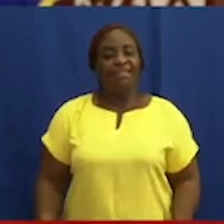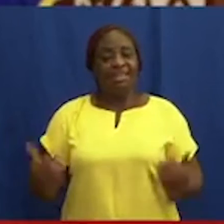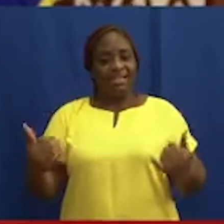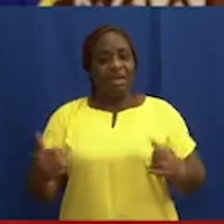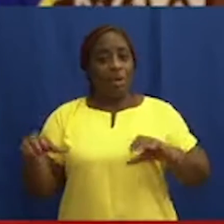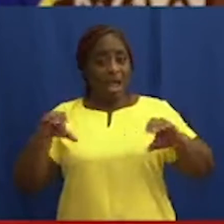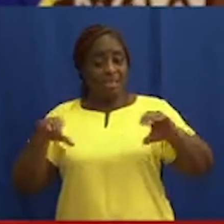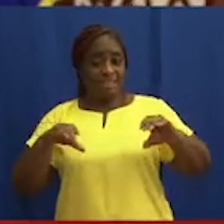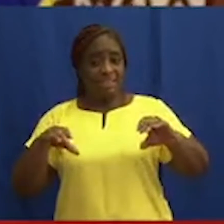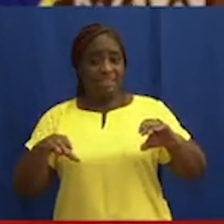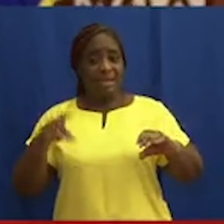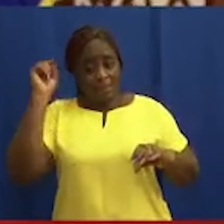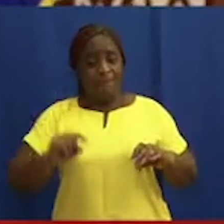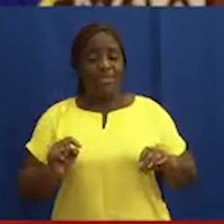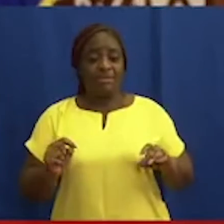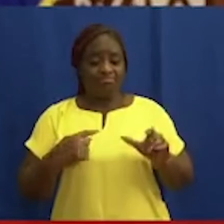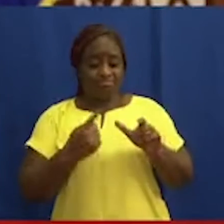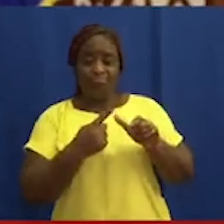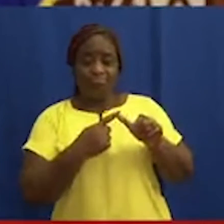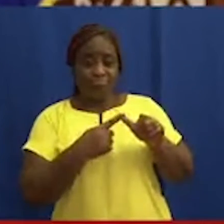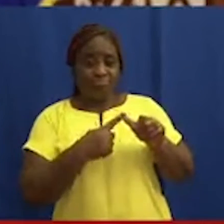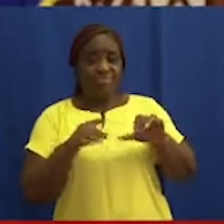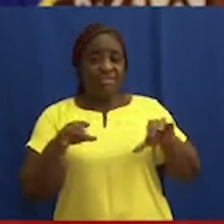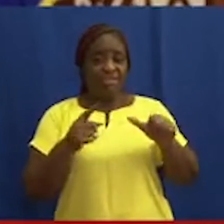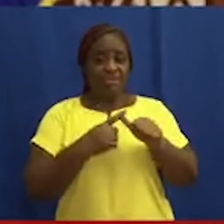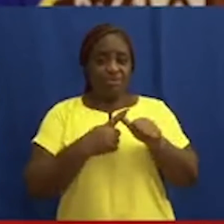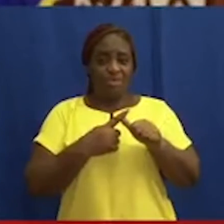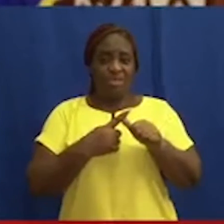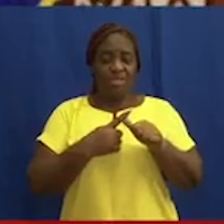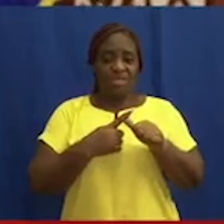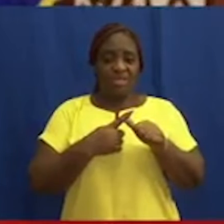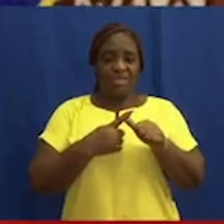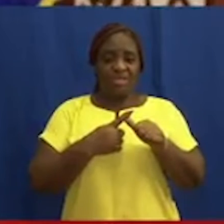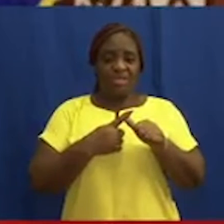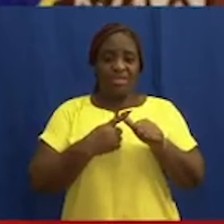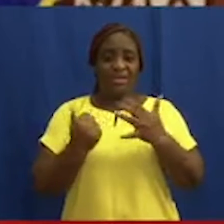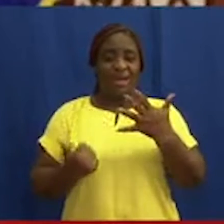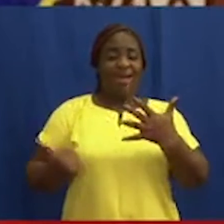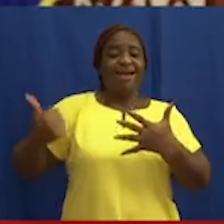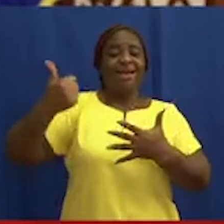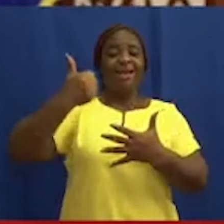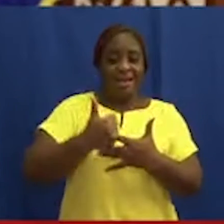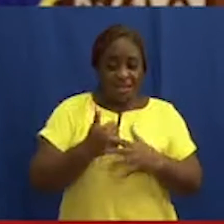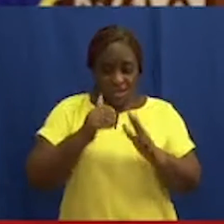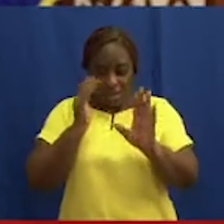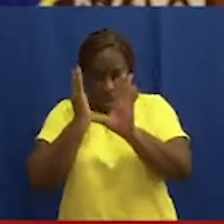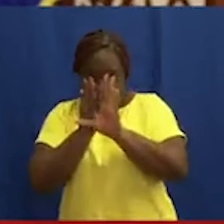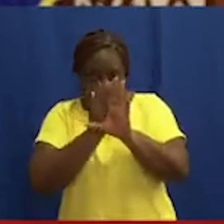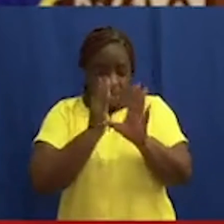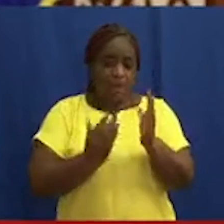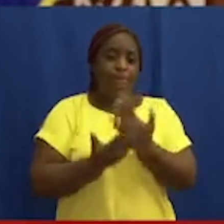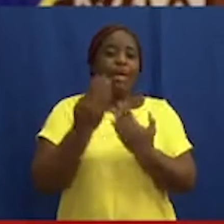yadda ya kamata, kuma za a rika duba yanayin yadda ake raba wayannan kudade har kan a gama shirye-shirye